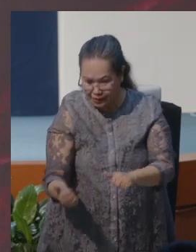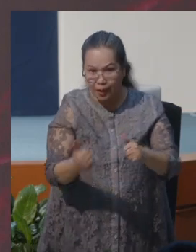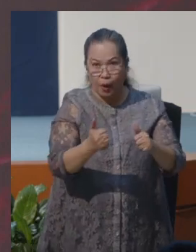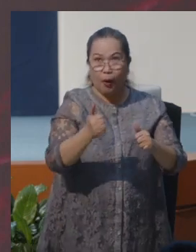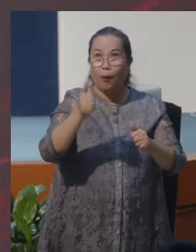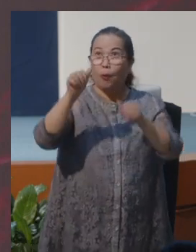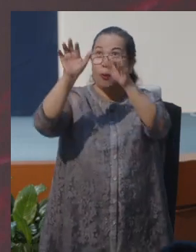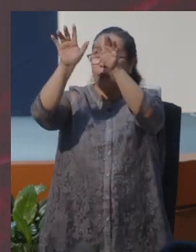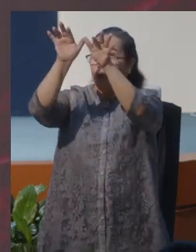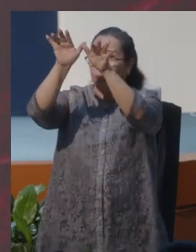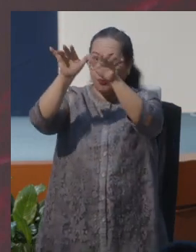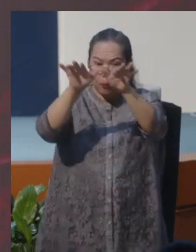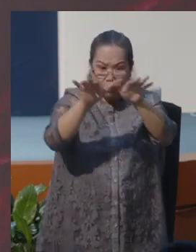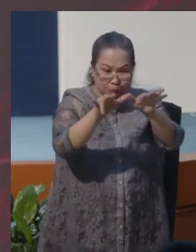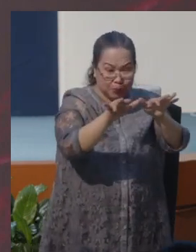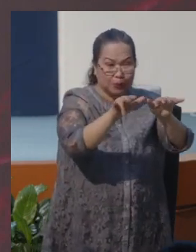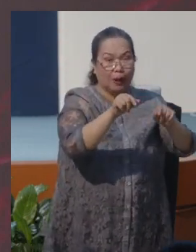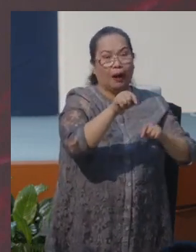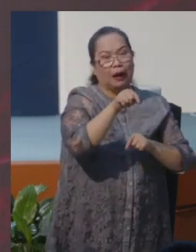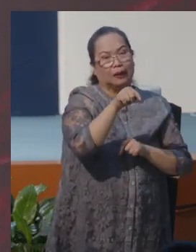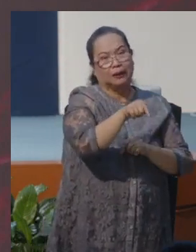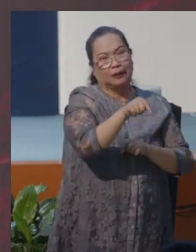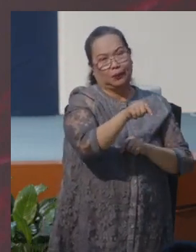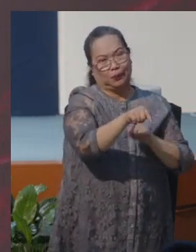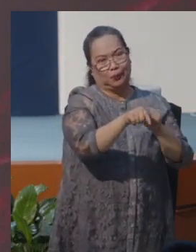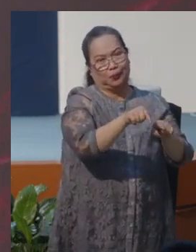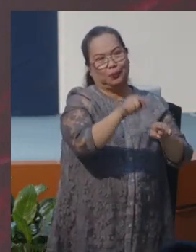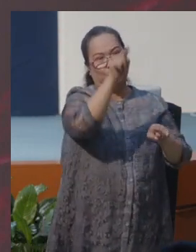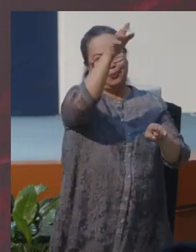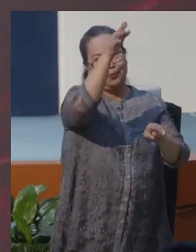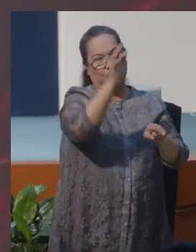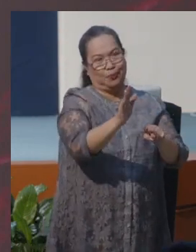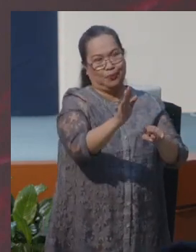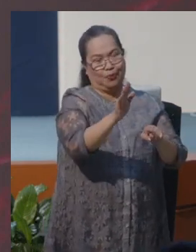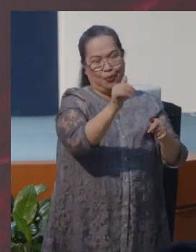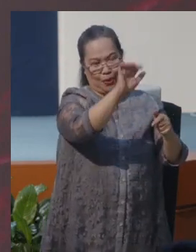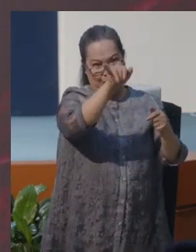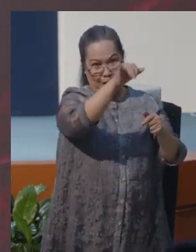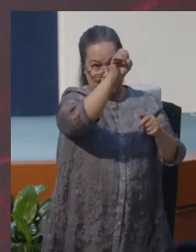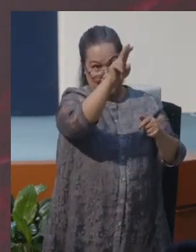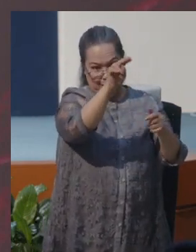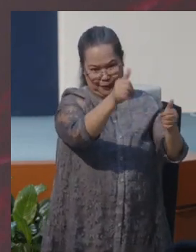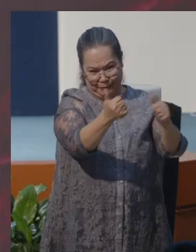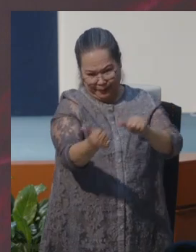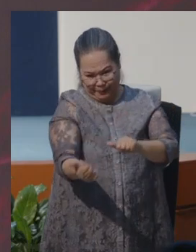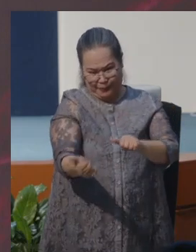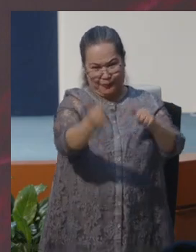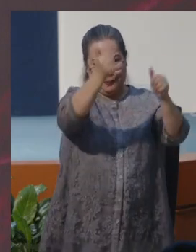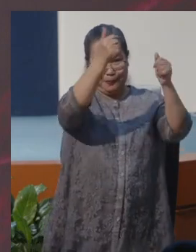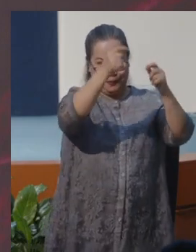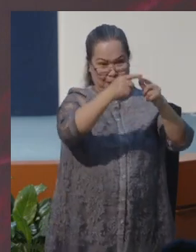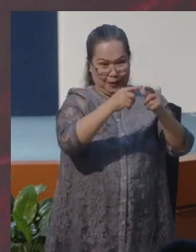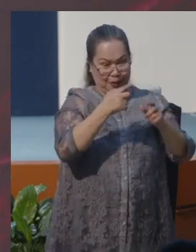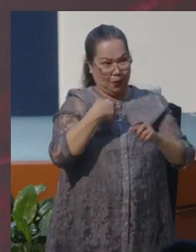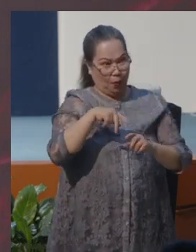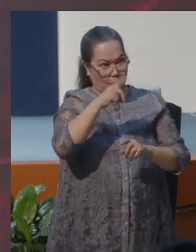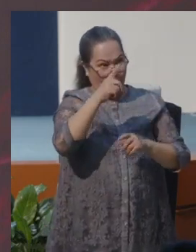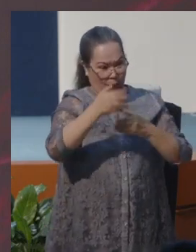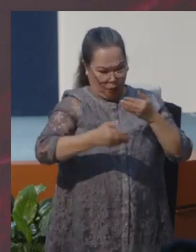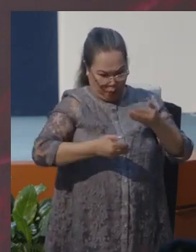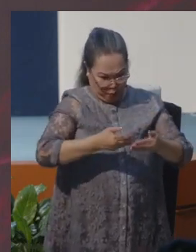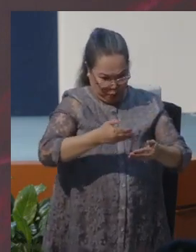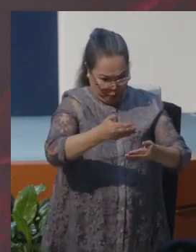pagdating ng hinulaang forerunner na nauna sa kanya, si John the Baptist. Nakita natin sa kanyang